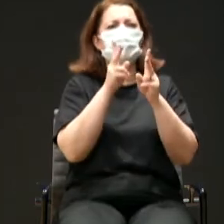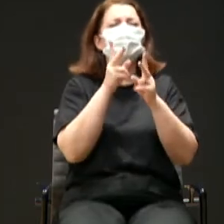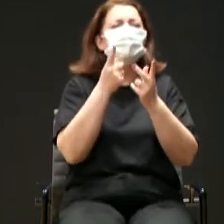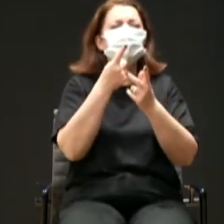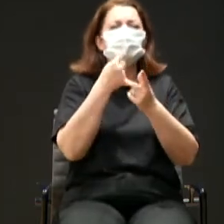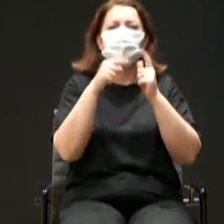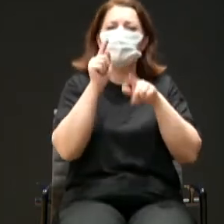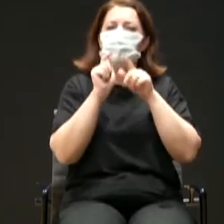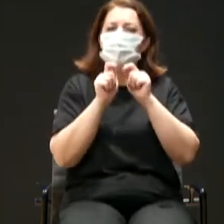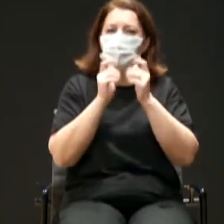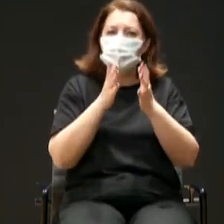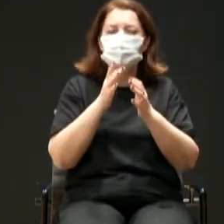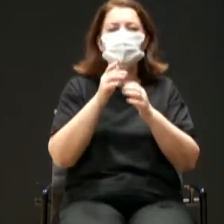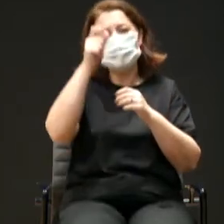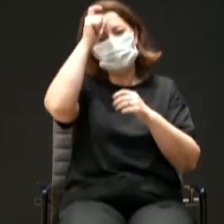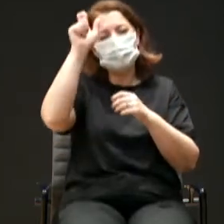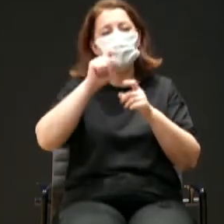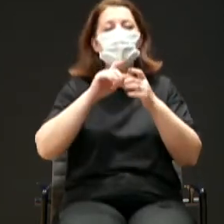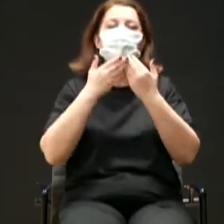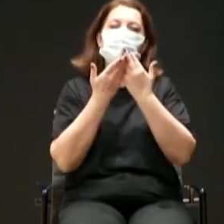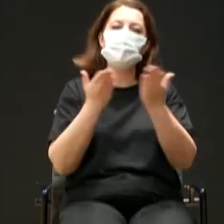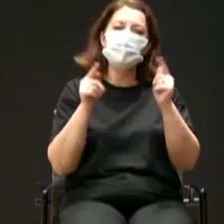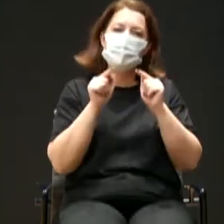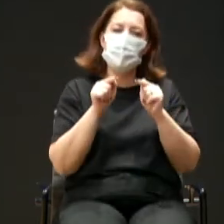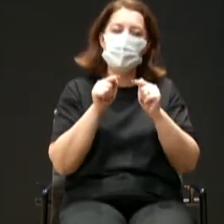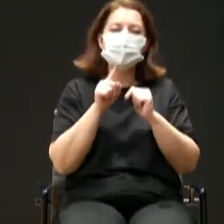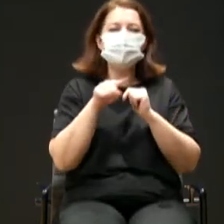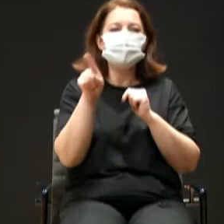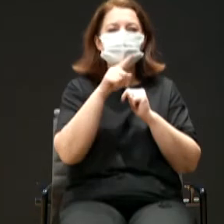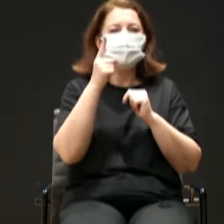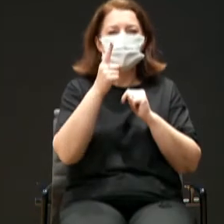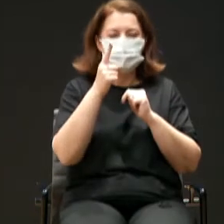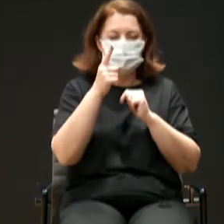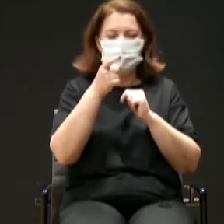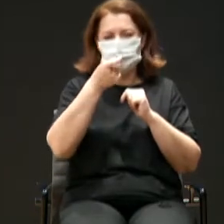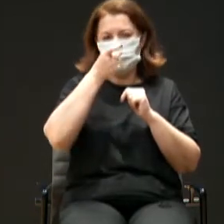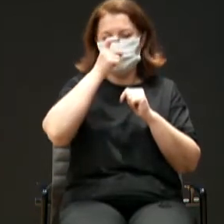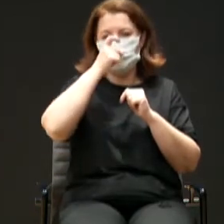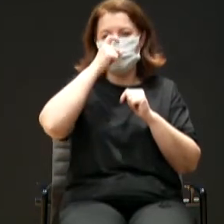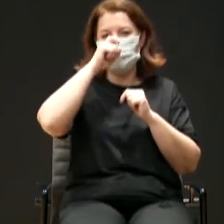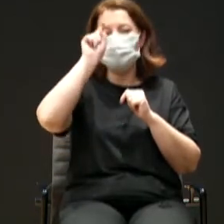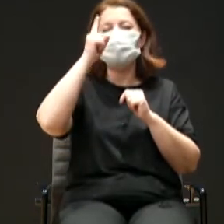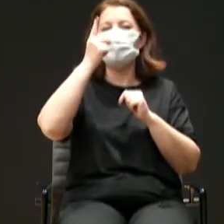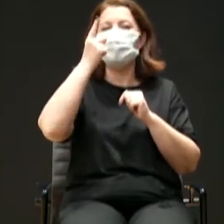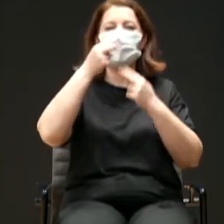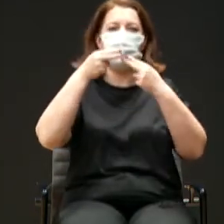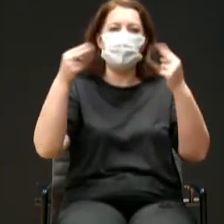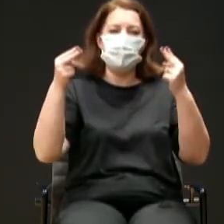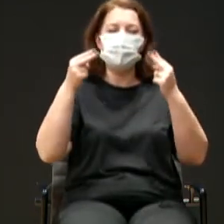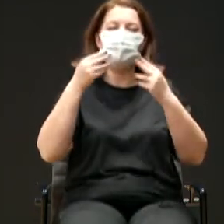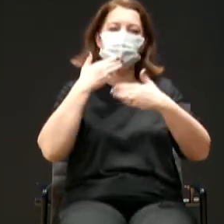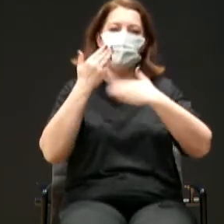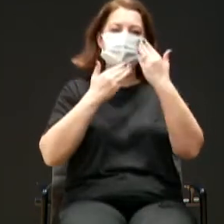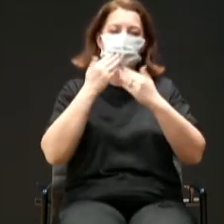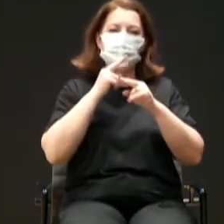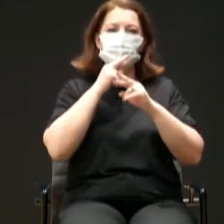tacirleri. Ülkemiz maalesef bu durumda. Size bir Kanuni'nin bir hikayesiyle konuşmalarıma